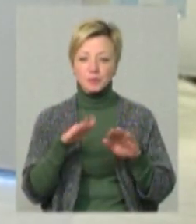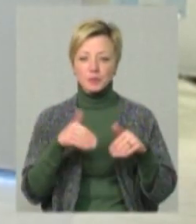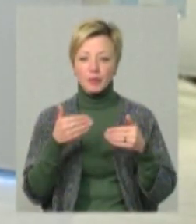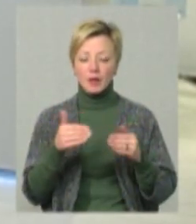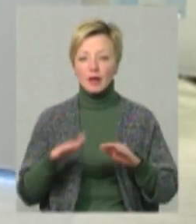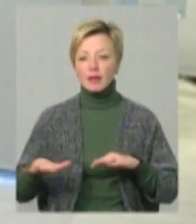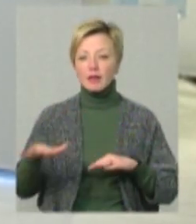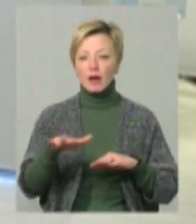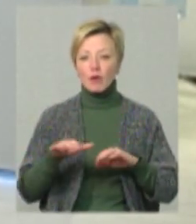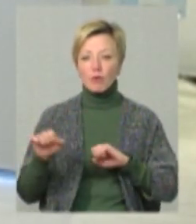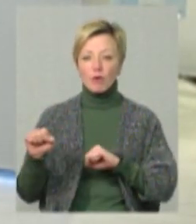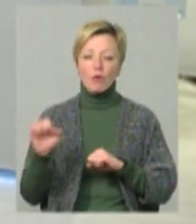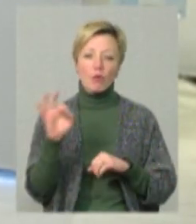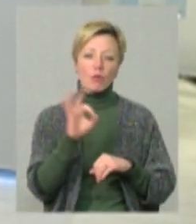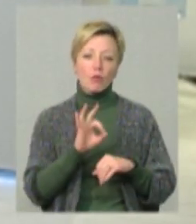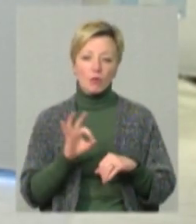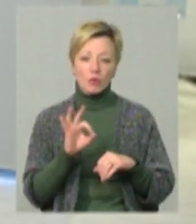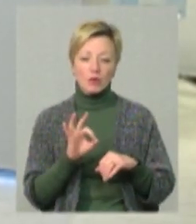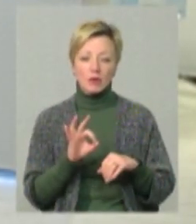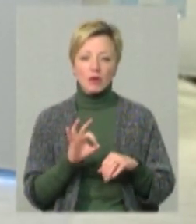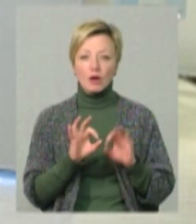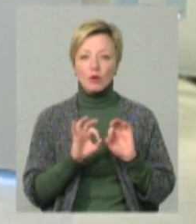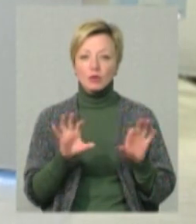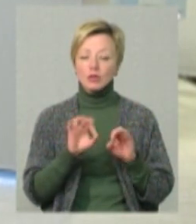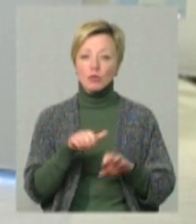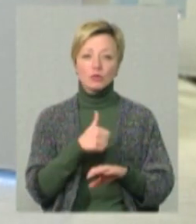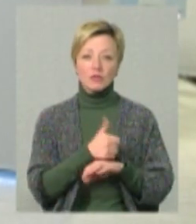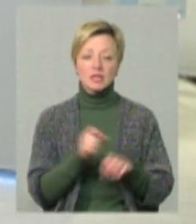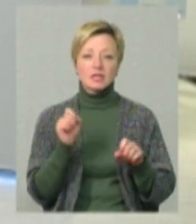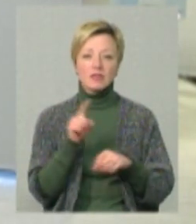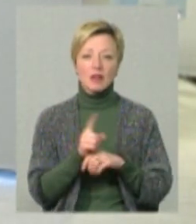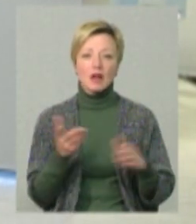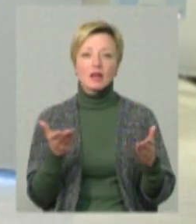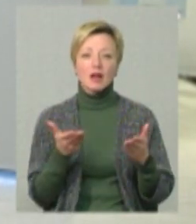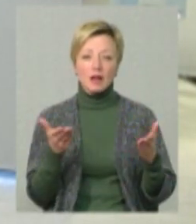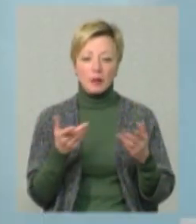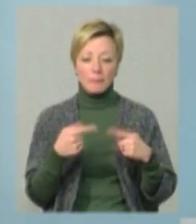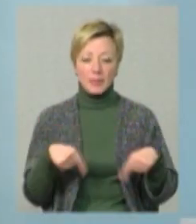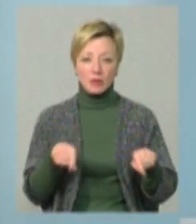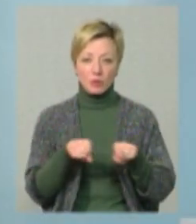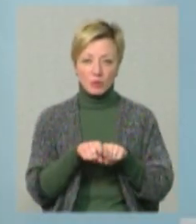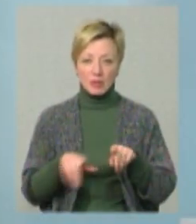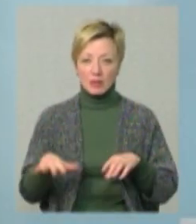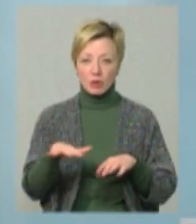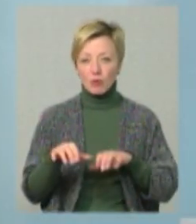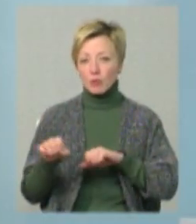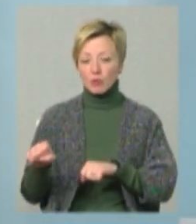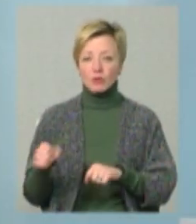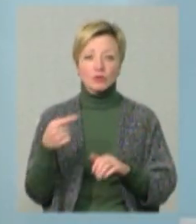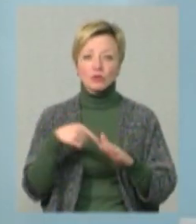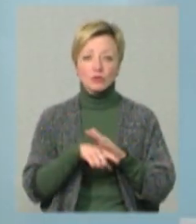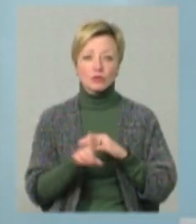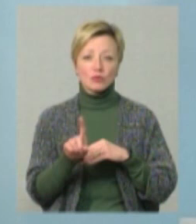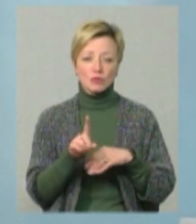із тероборони. Розкажіть, будь ласка, які основні завдання стоять перед силами територіальної